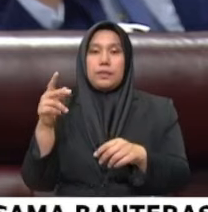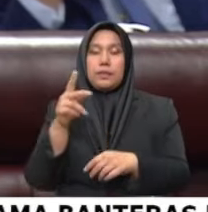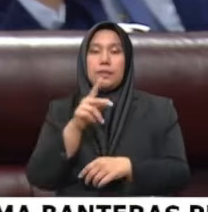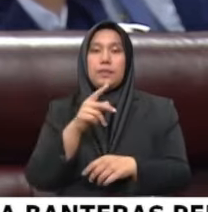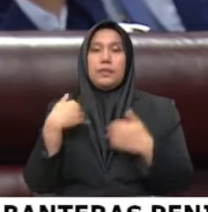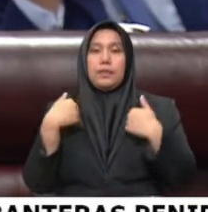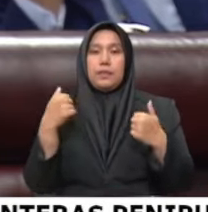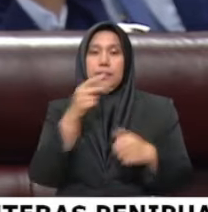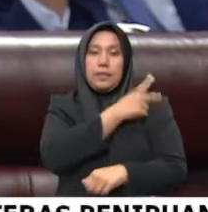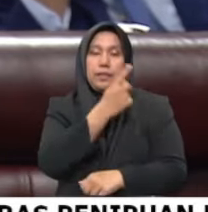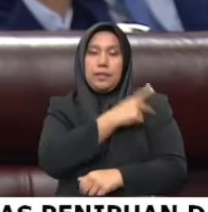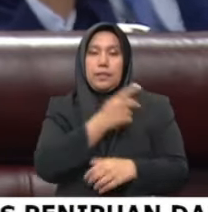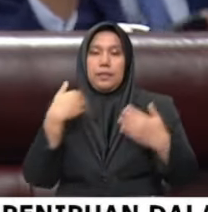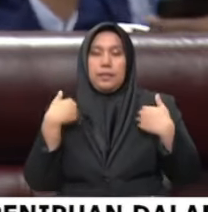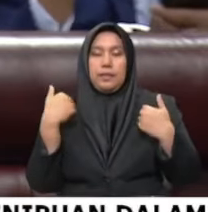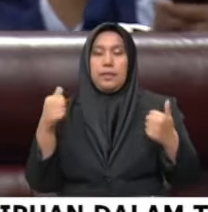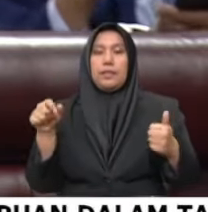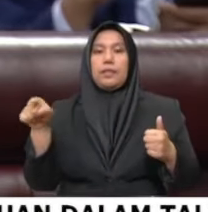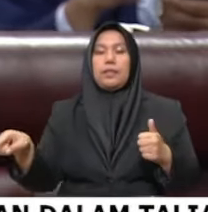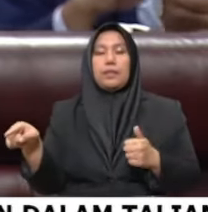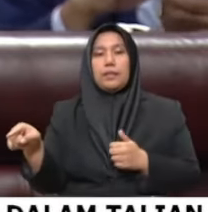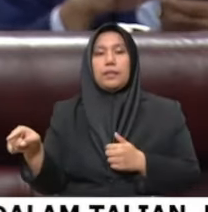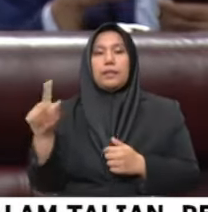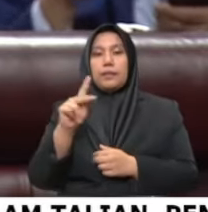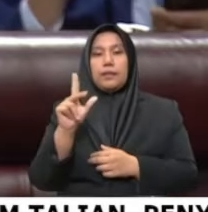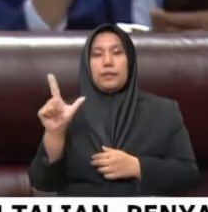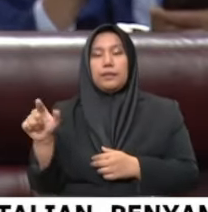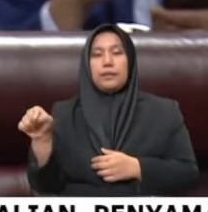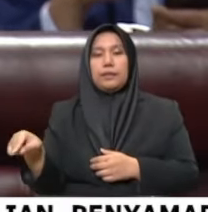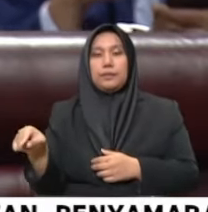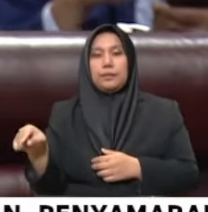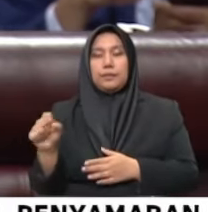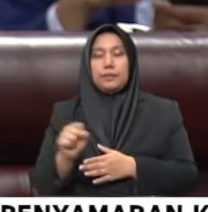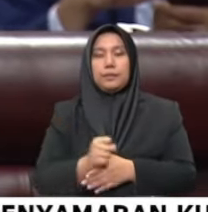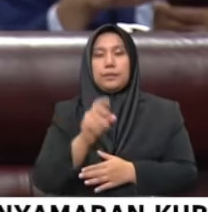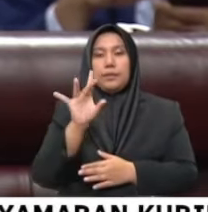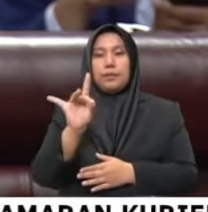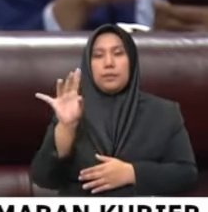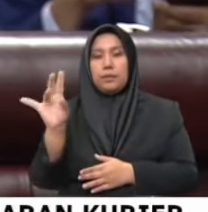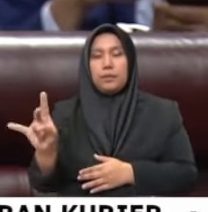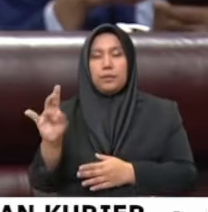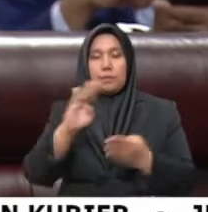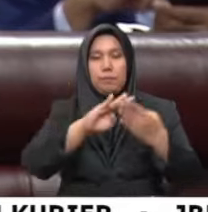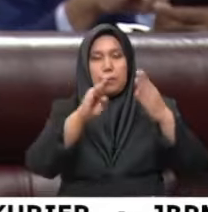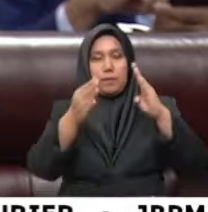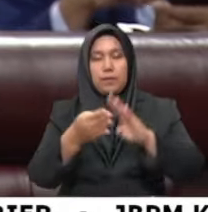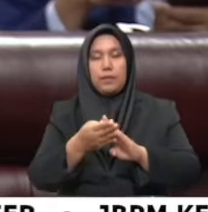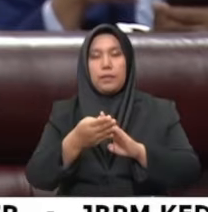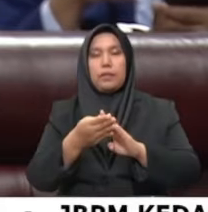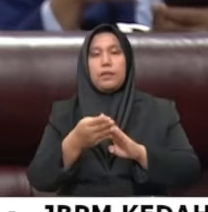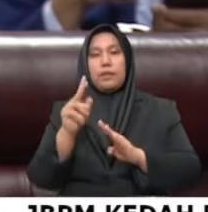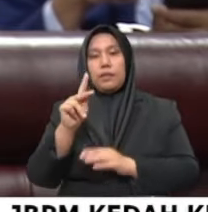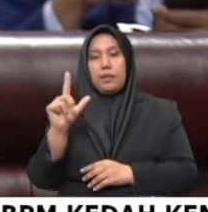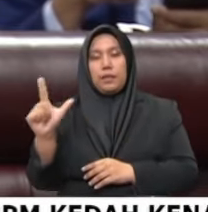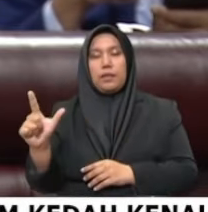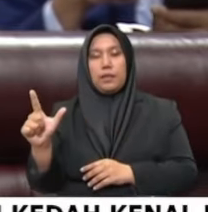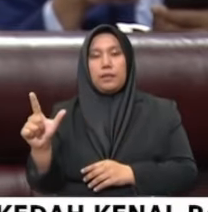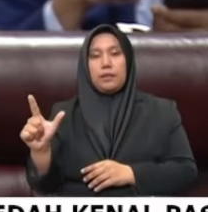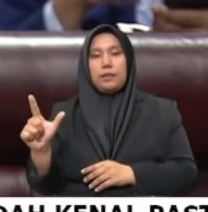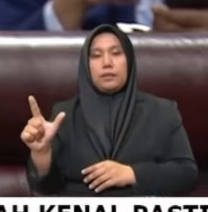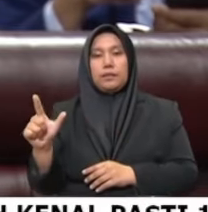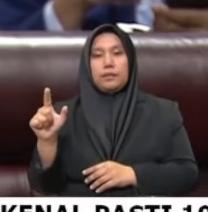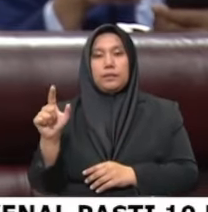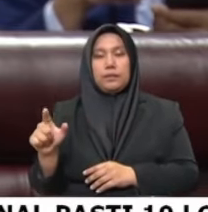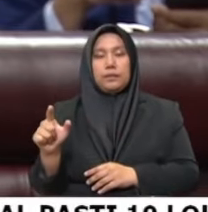Gran 49476, Seksyen 87 Bandar Kuala Lumpur yang dipegang hak miliknya oleh